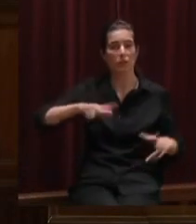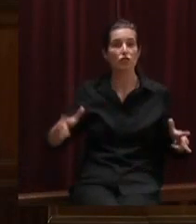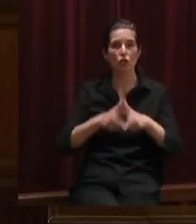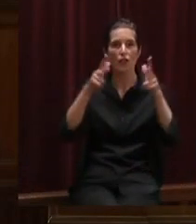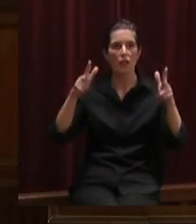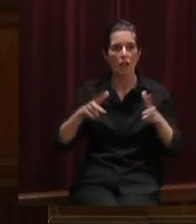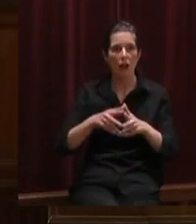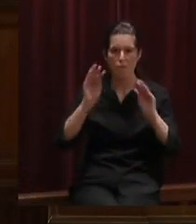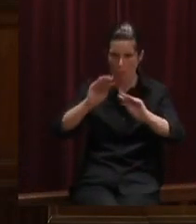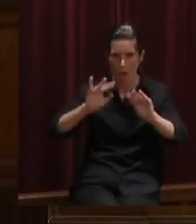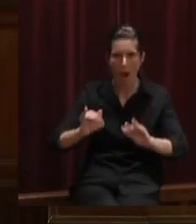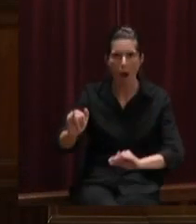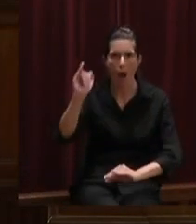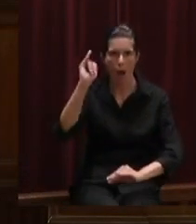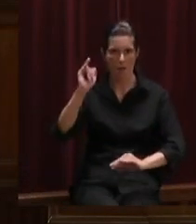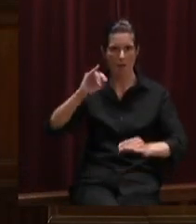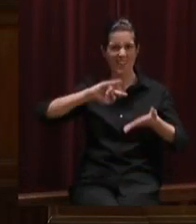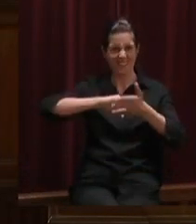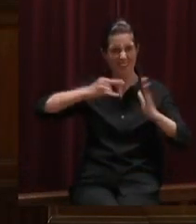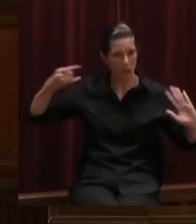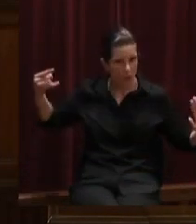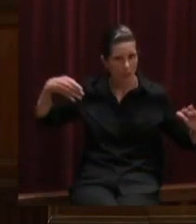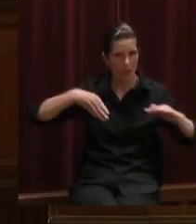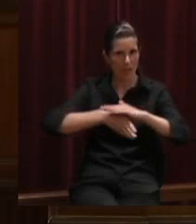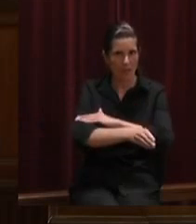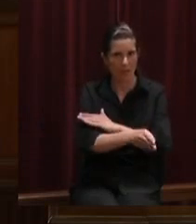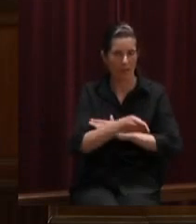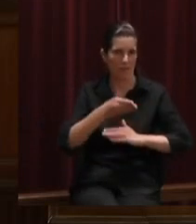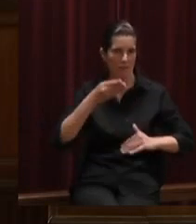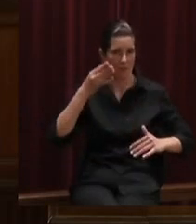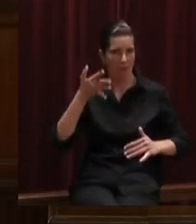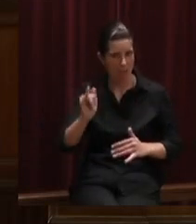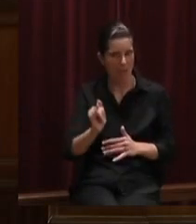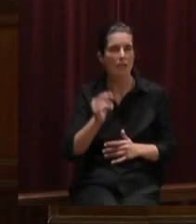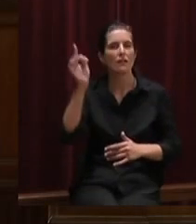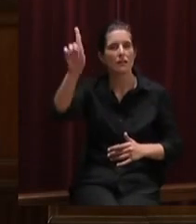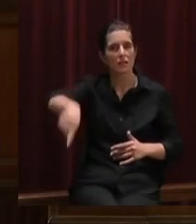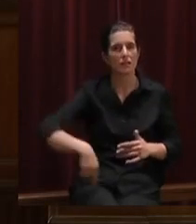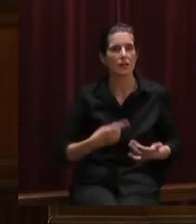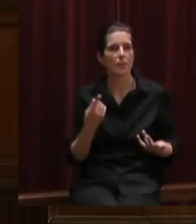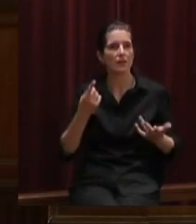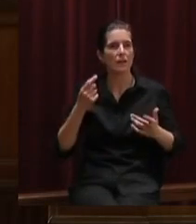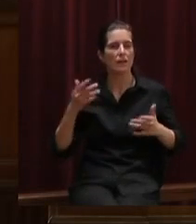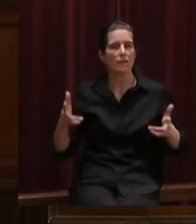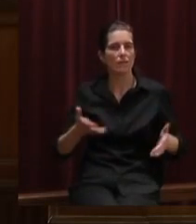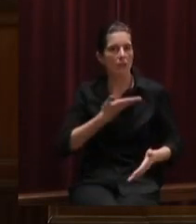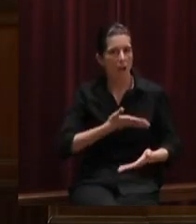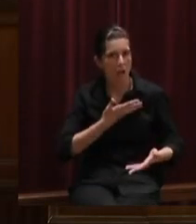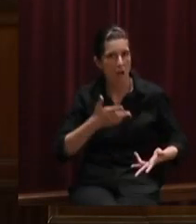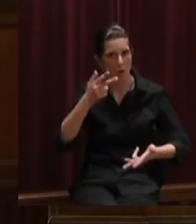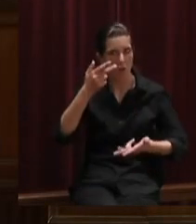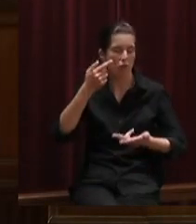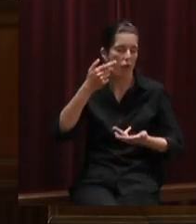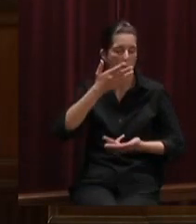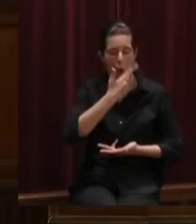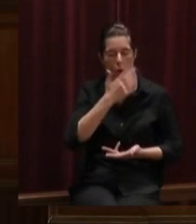història, la que més accés a la tecnologia atresora, la que més valor dona a la innovació i al coneixement, la que és conscient que la